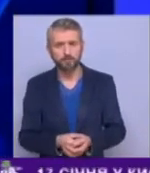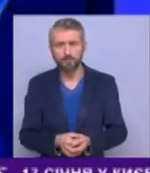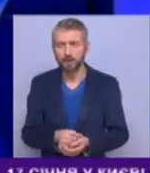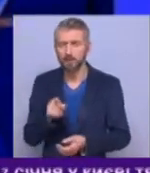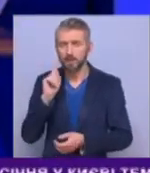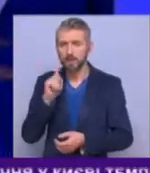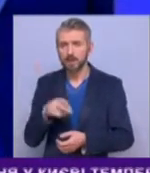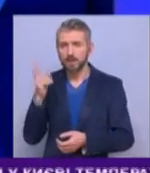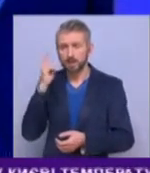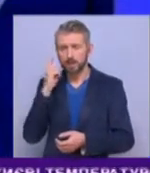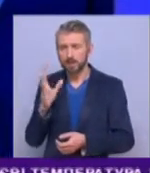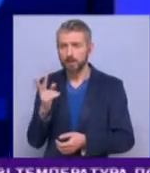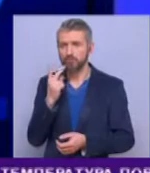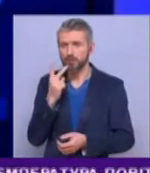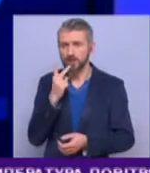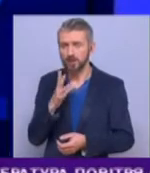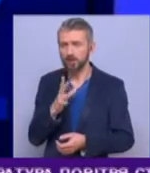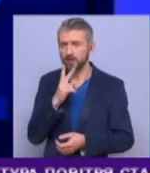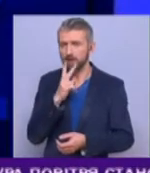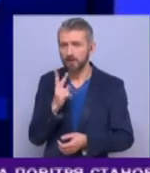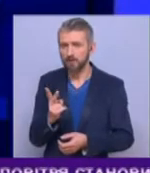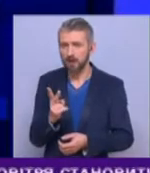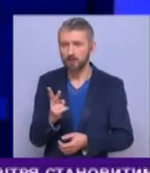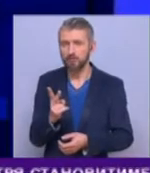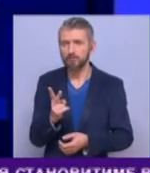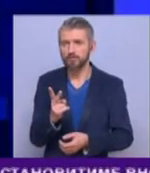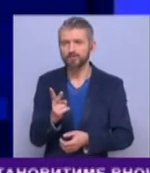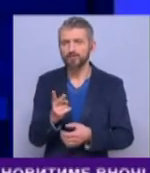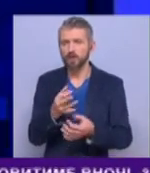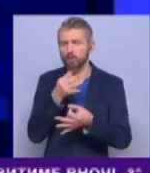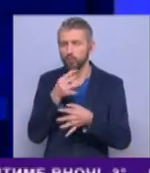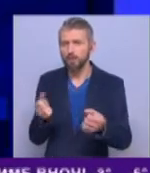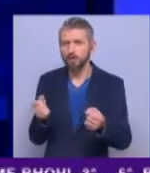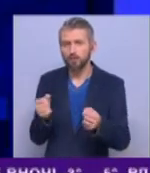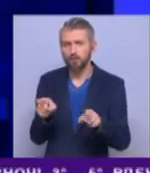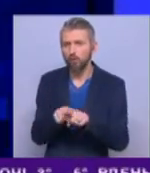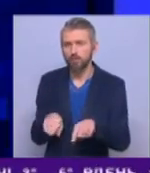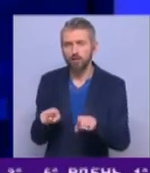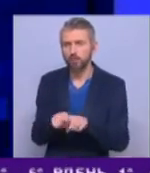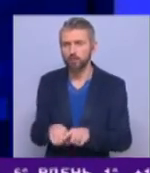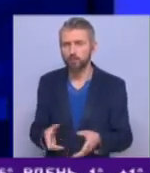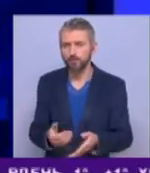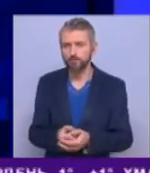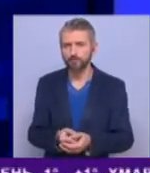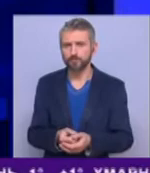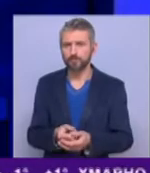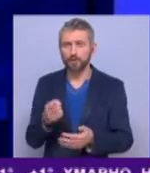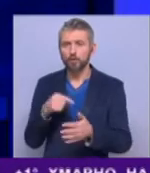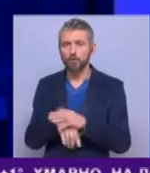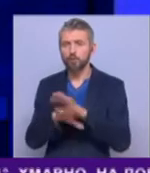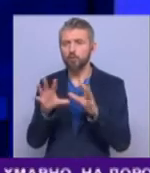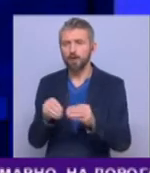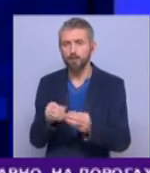знаєте, Київ завжди виглядає в будь-яку зиму однотипно. Тобто, в